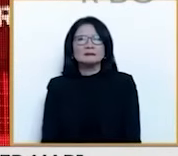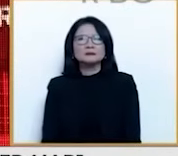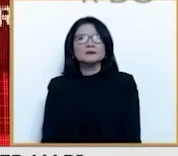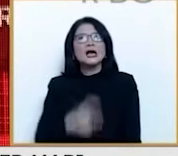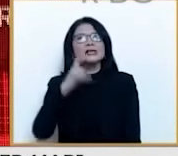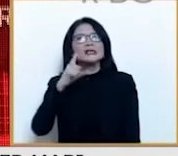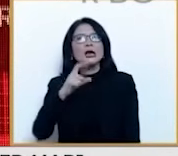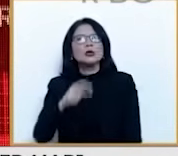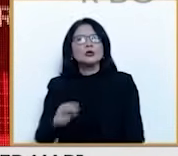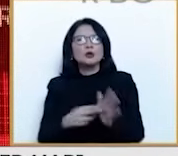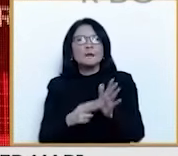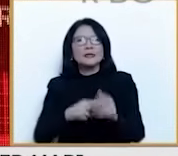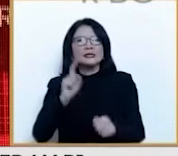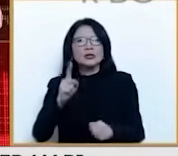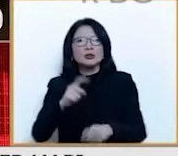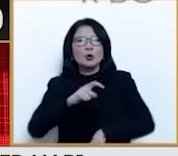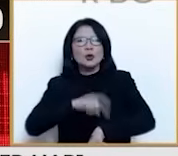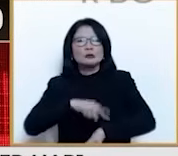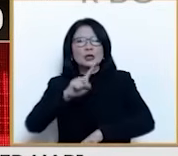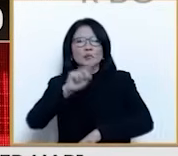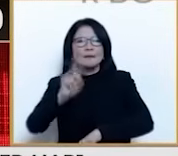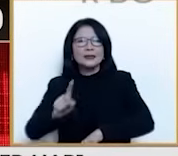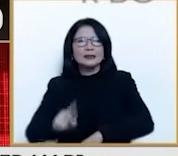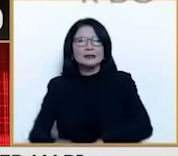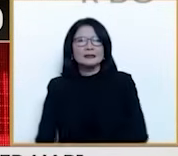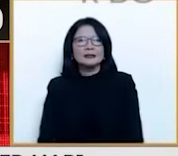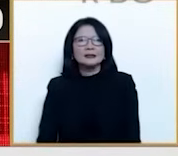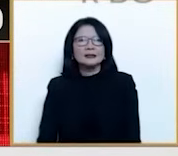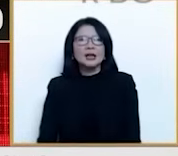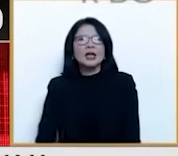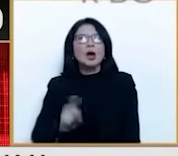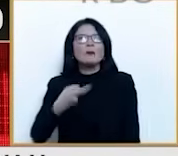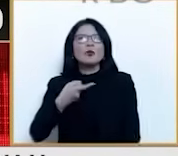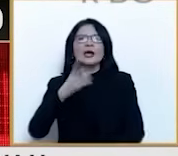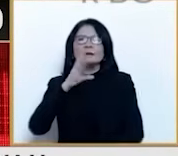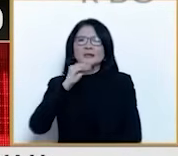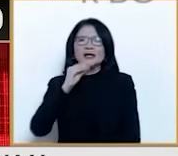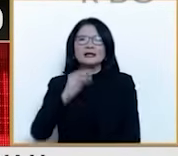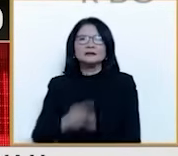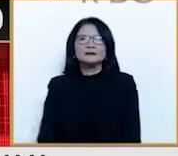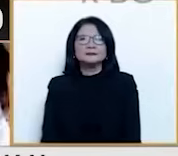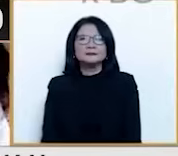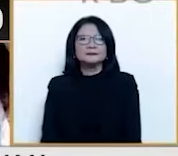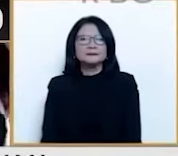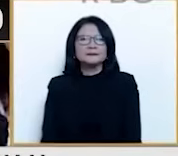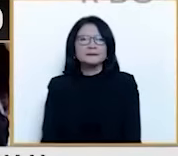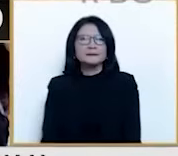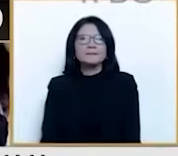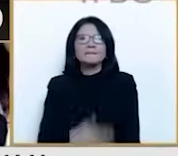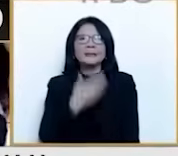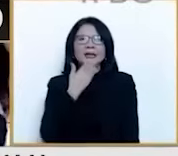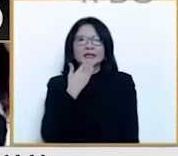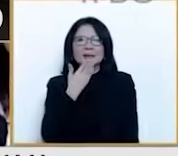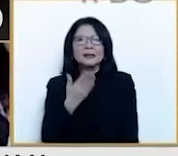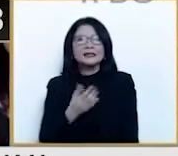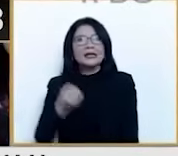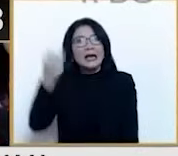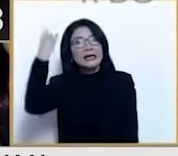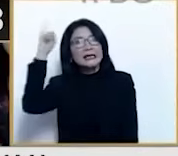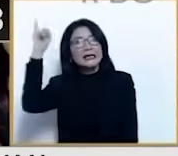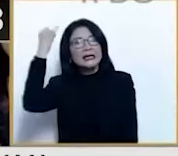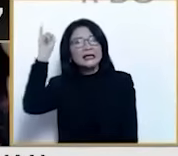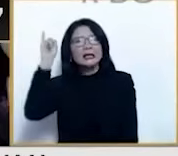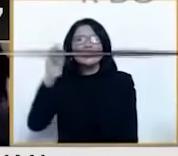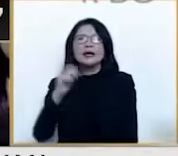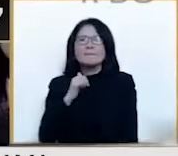urut 1, waktunya juga 1 menit Bapak. Sejak Bapak berbicara kami persilakan. Ya, terima kasih. Tadi ide-idenya juga saya